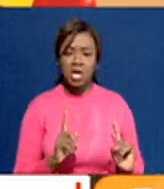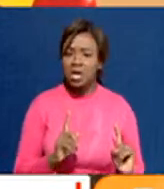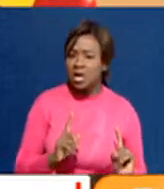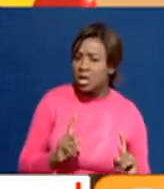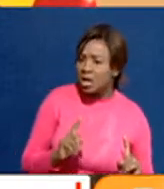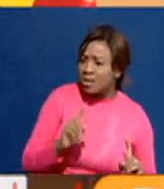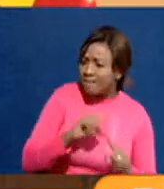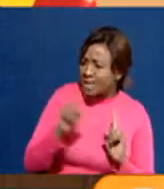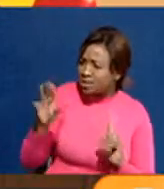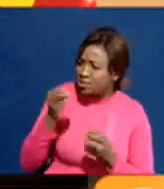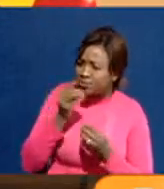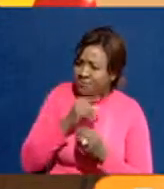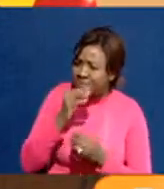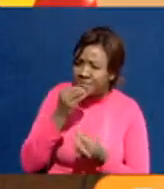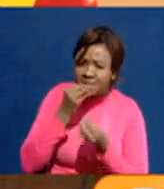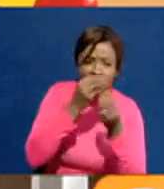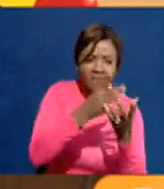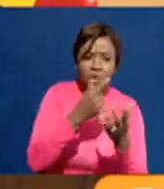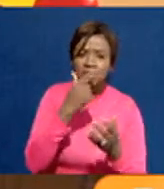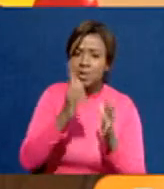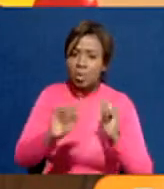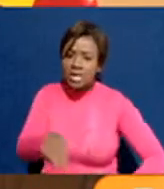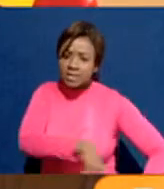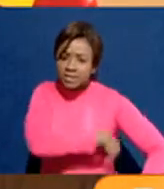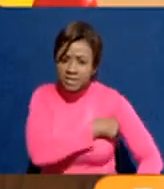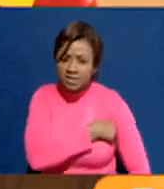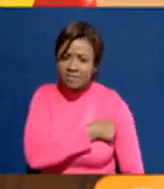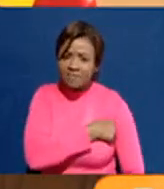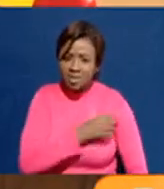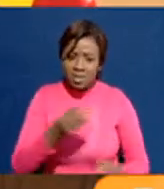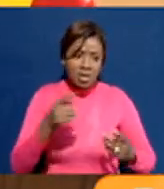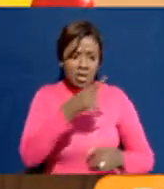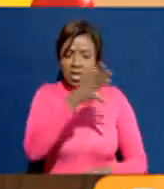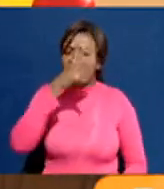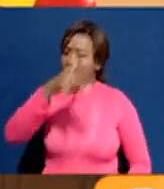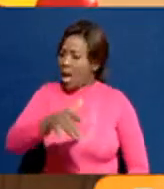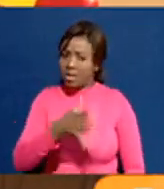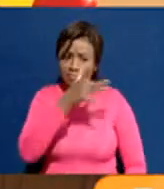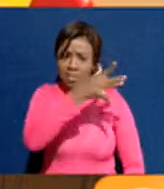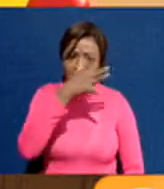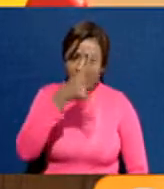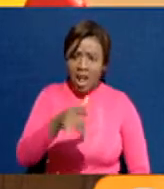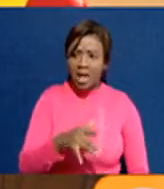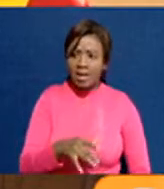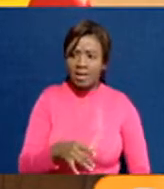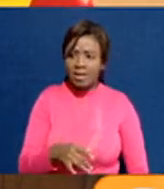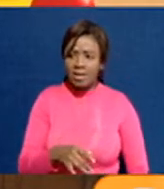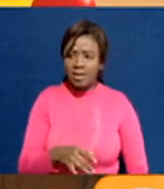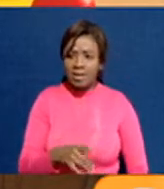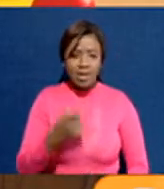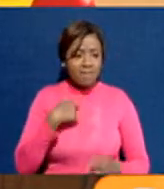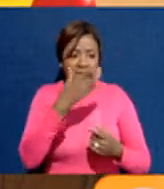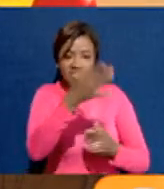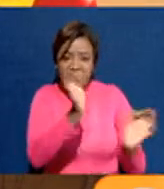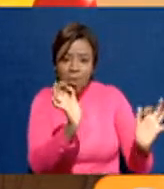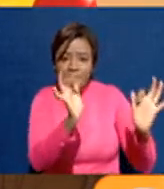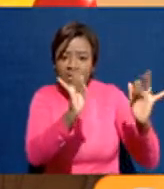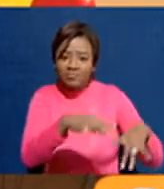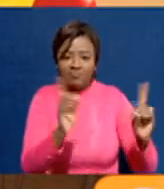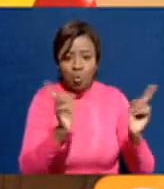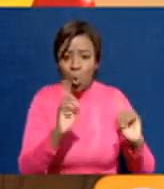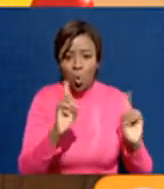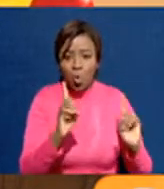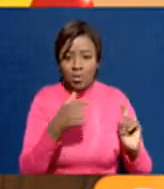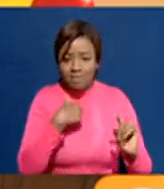Umeambia kuchu kwamba, our chief alikuwa amekuwekelea, alidanganya. Hapo kwa farasa si kukua mimi. Huku kwa farasa, chief